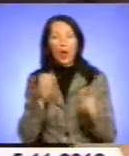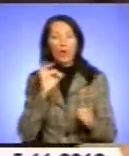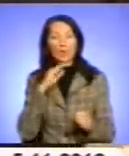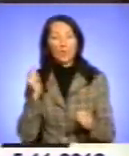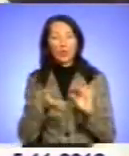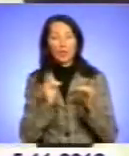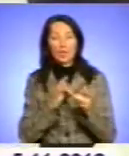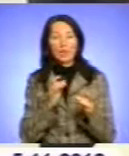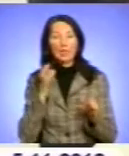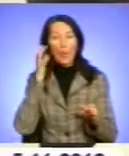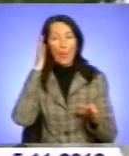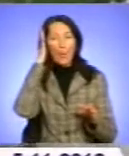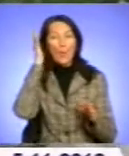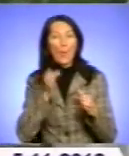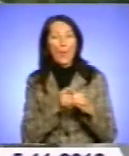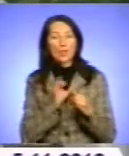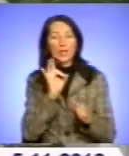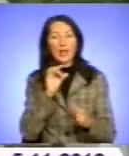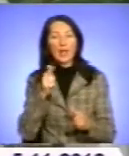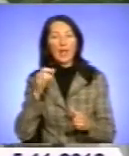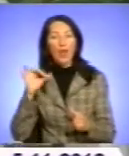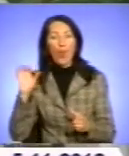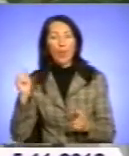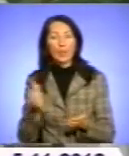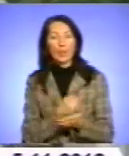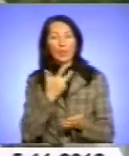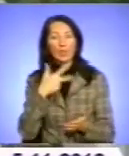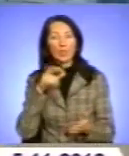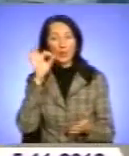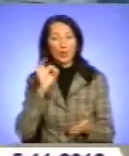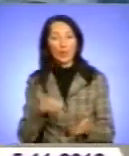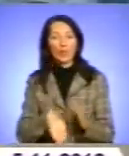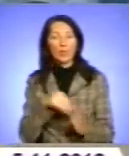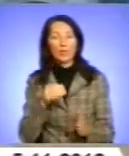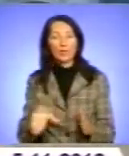регіонів наразі набирає 30% голосів виборців, Всеукраїнське об'єднання «Батьківщина» –